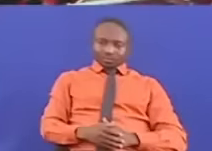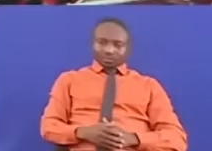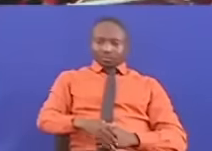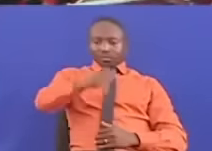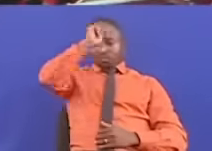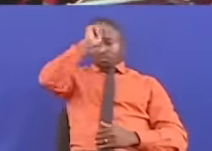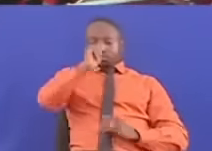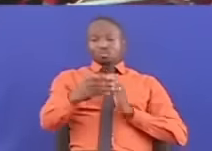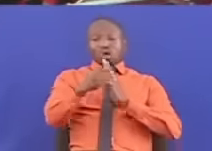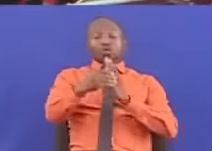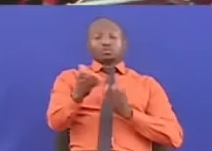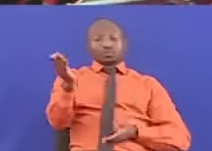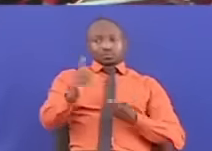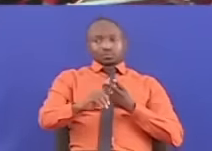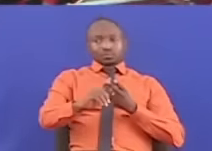mongo